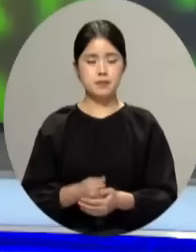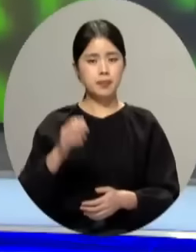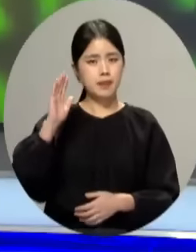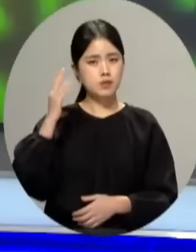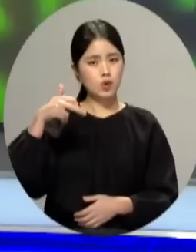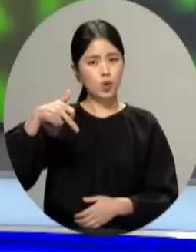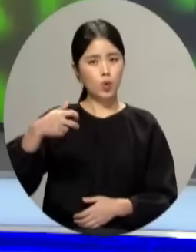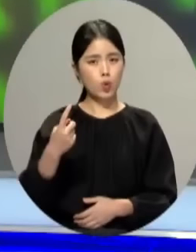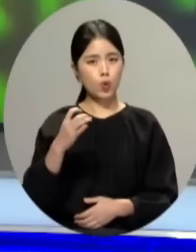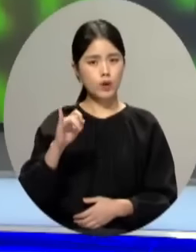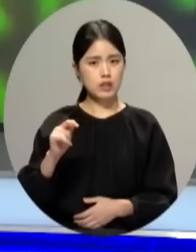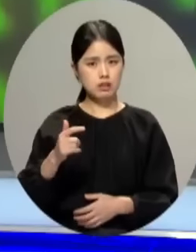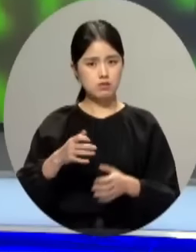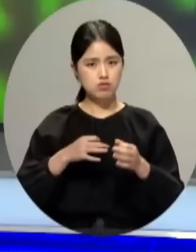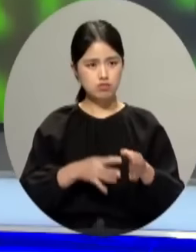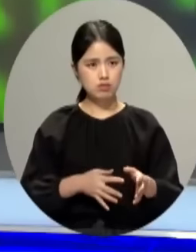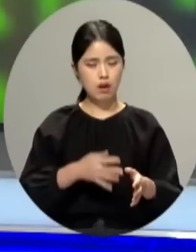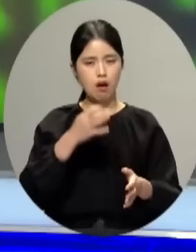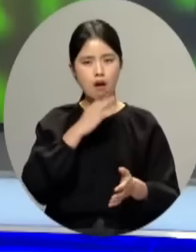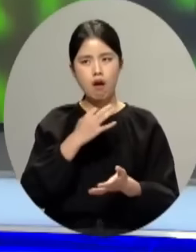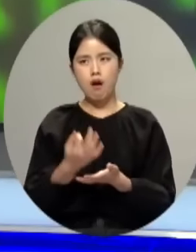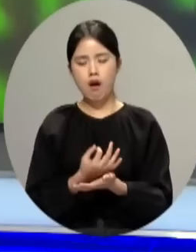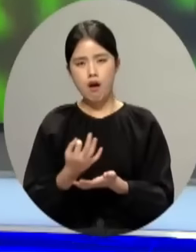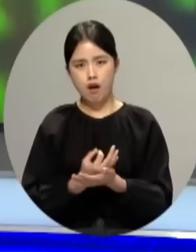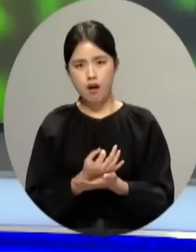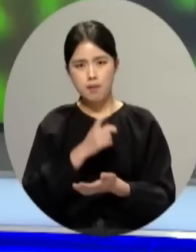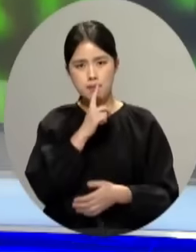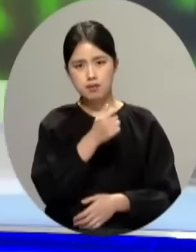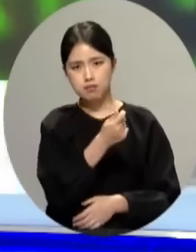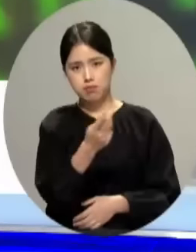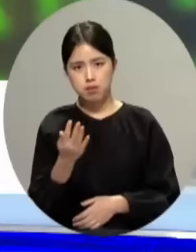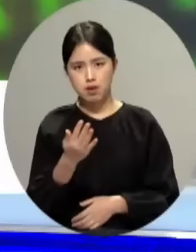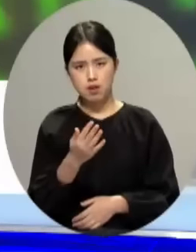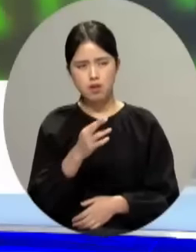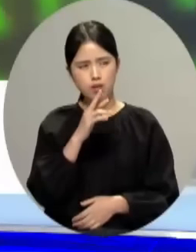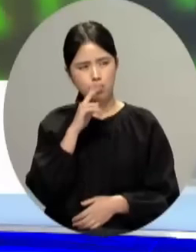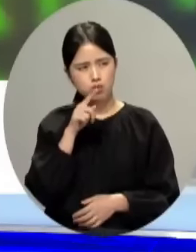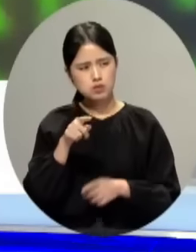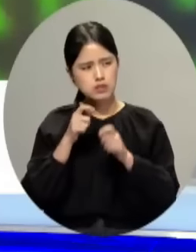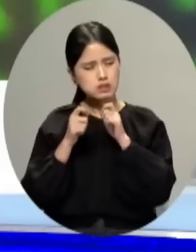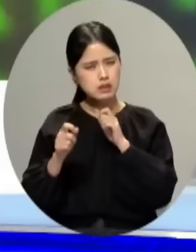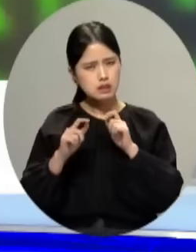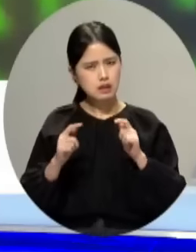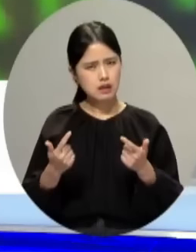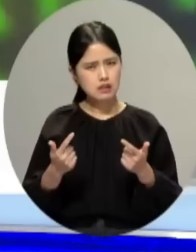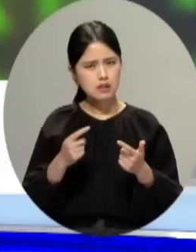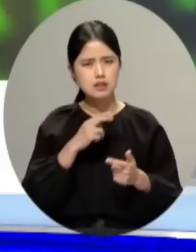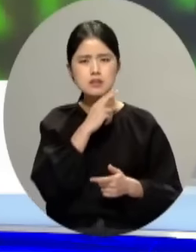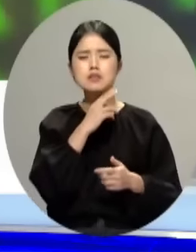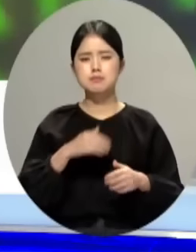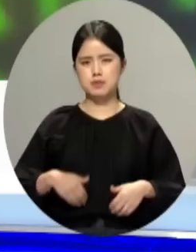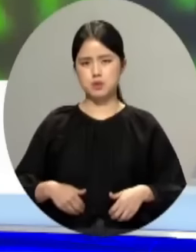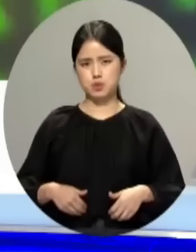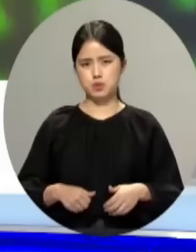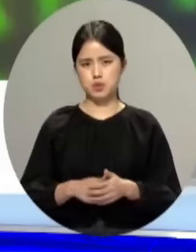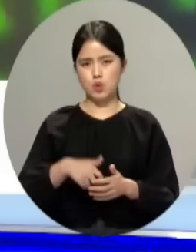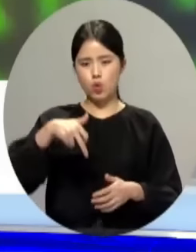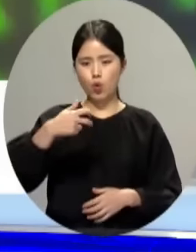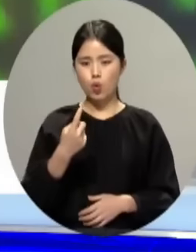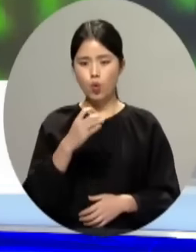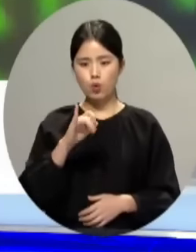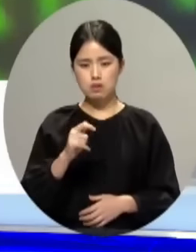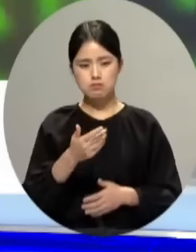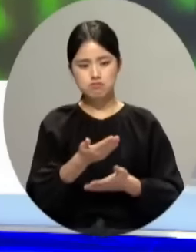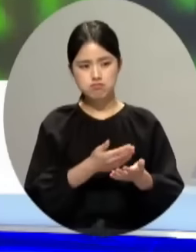최근 코인 투자로 이익을 봤다는 말들이 적지 않은데 혹시 사기 아닌지 의심도 필요해 보입니다. 코인이